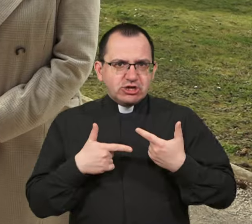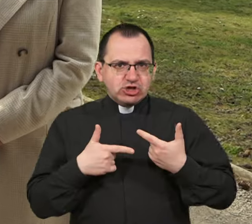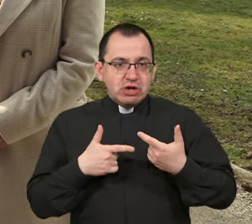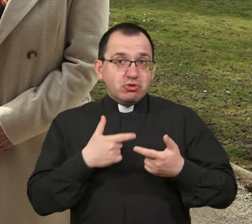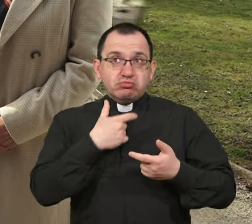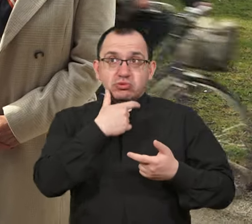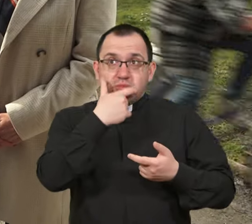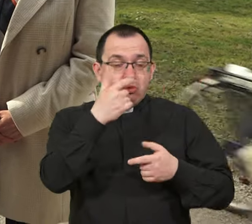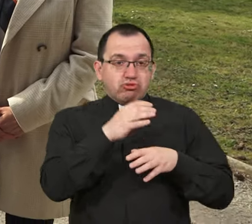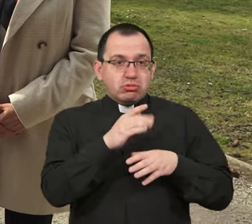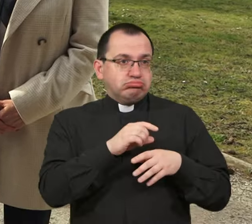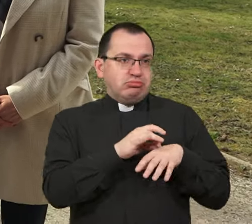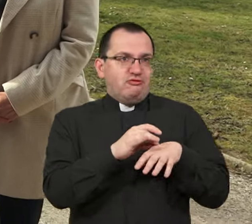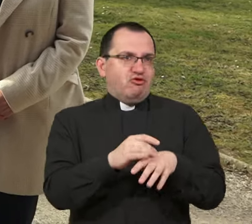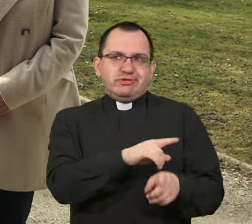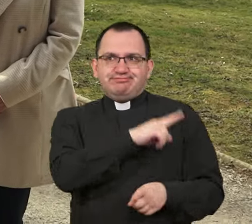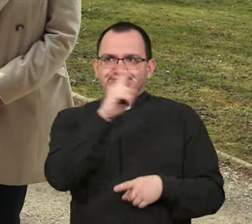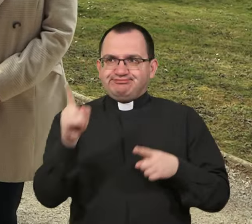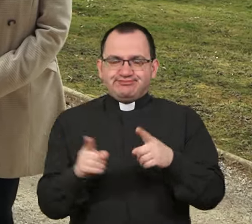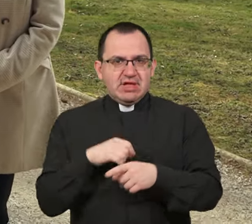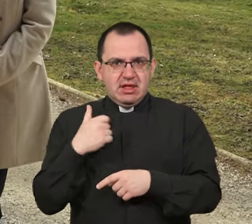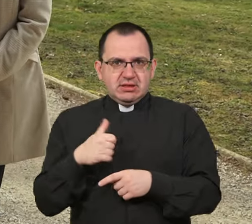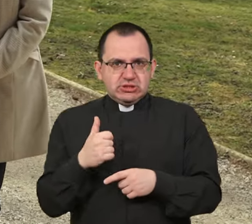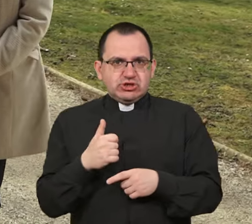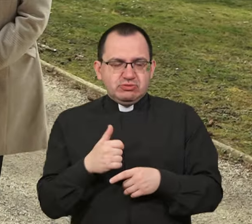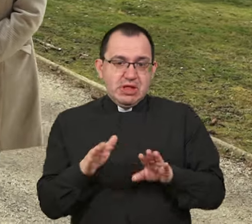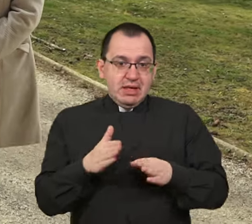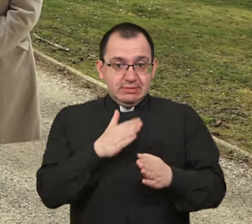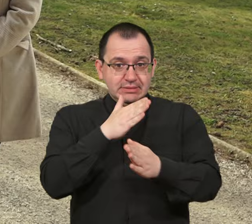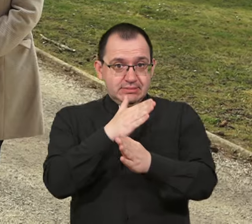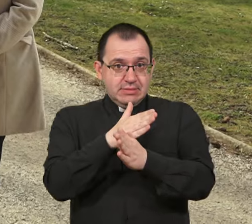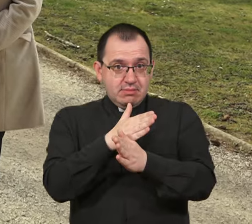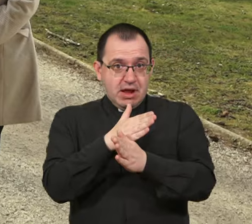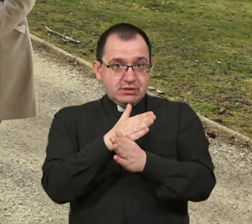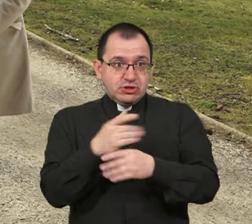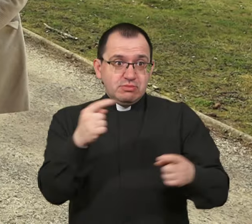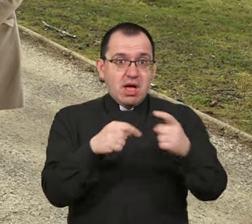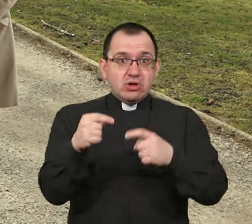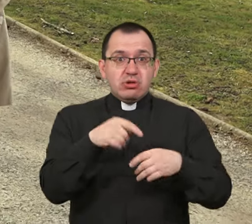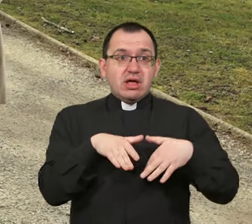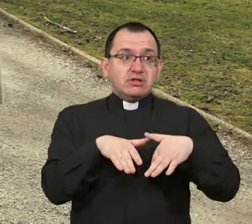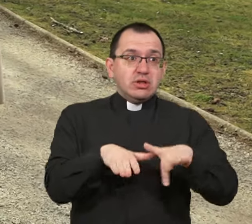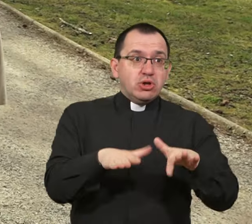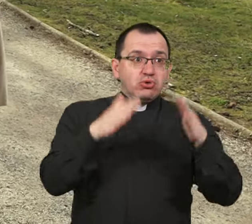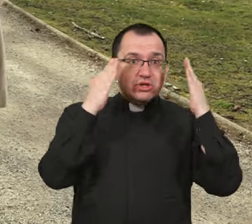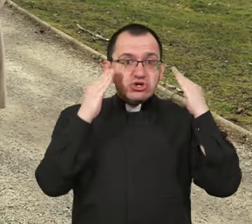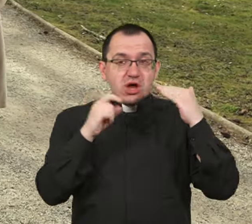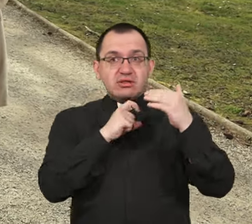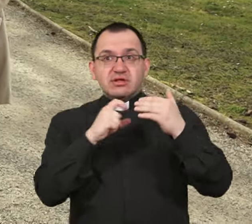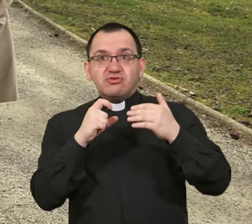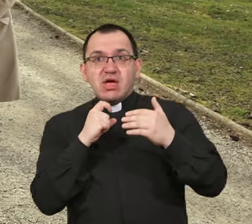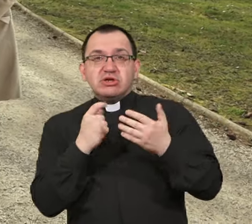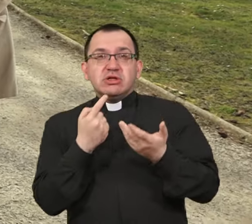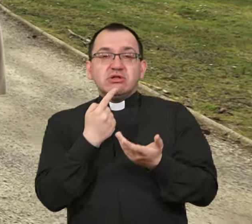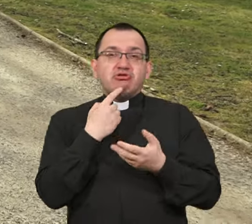Božja ruka vodila na neki način. A na nekim mojim raskršima su uvijek došli neki ljudi ili časne sestre, svećenici koji su me